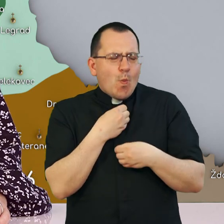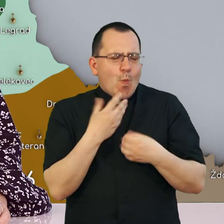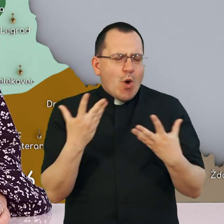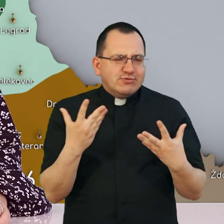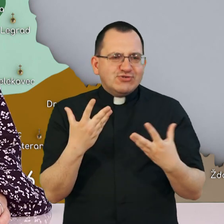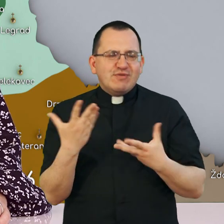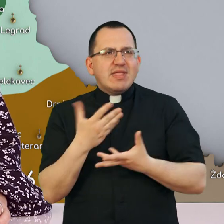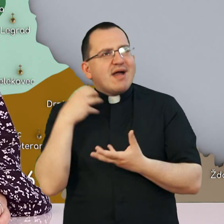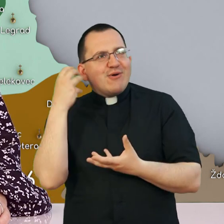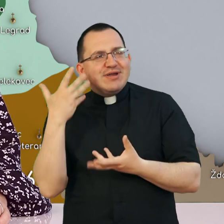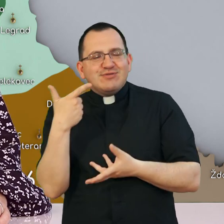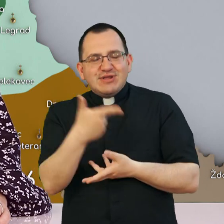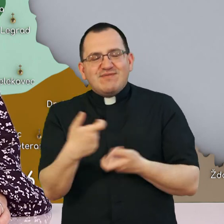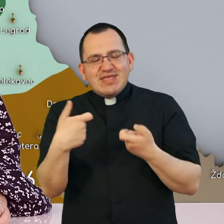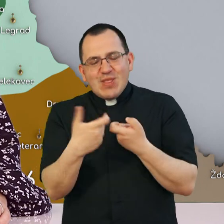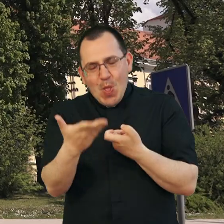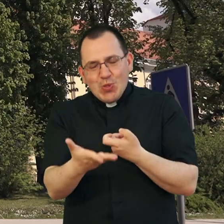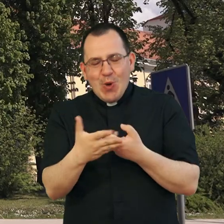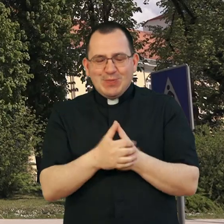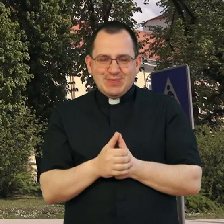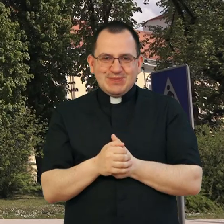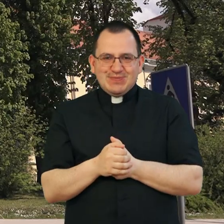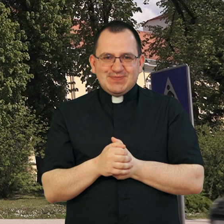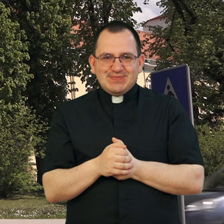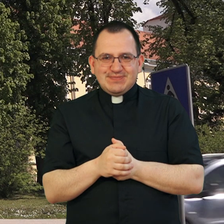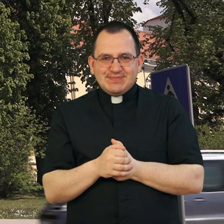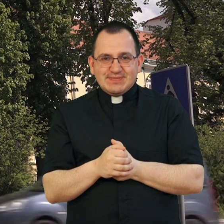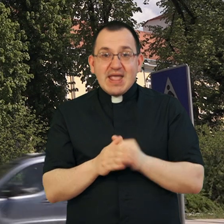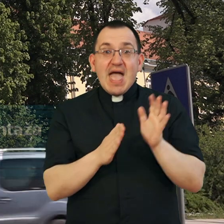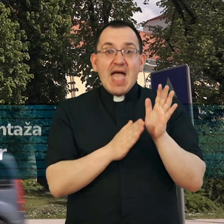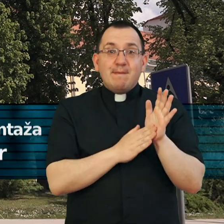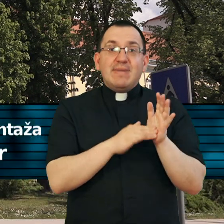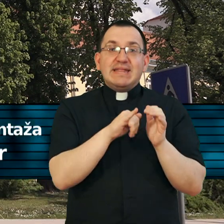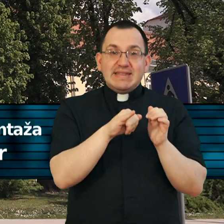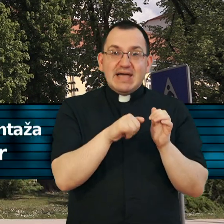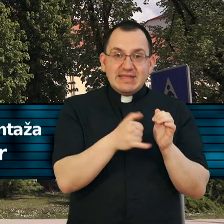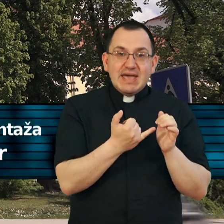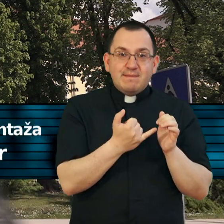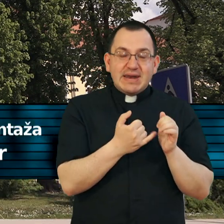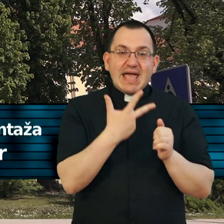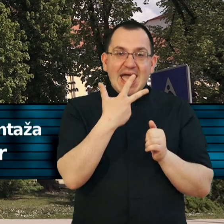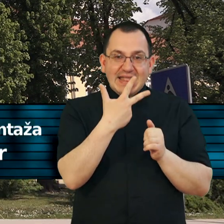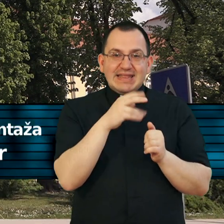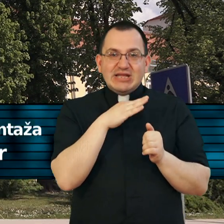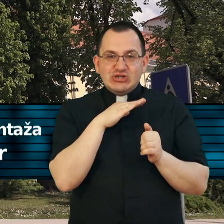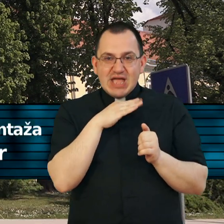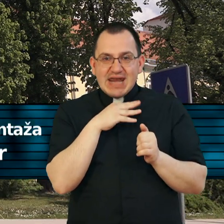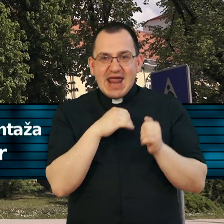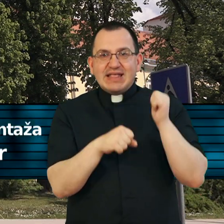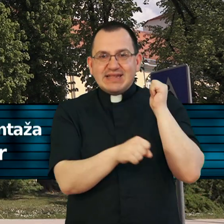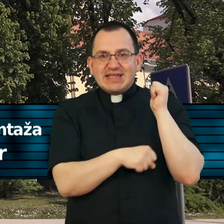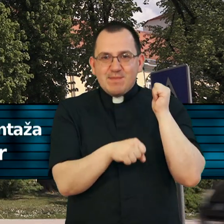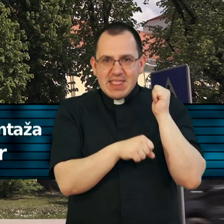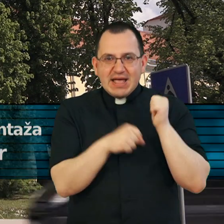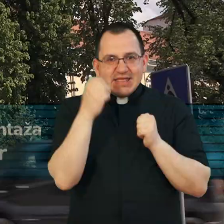promišljanjem o ovakvoj vrsti pobožnosti. Marta Jembrek, učenica je 3. razreda Koprivničke gimnazije Fran Galović